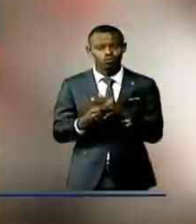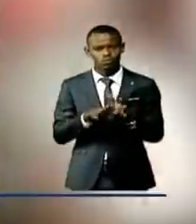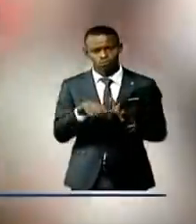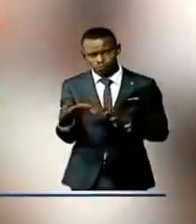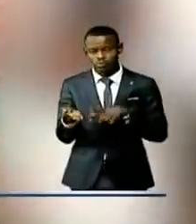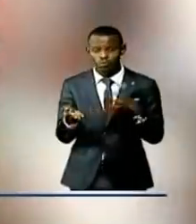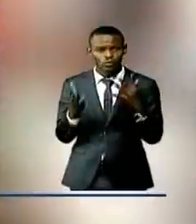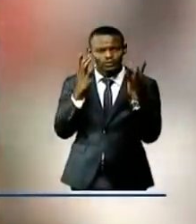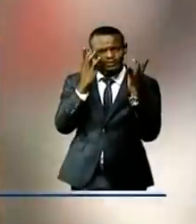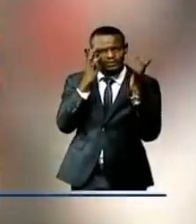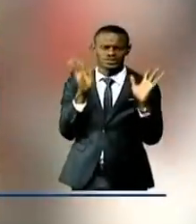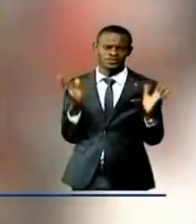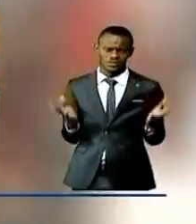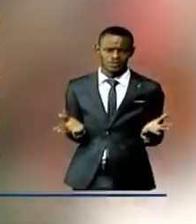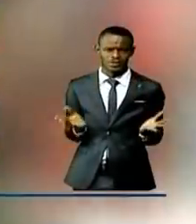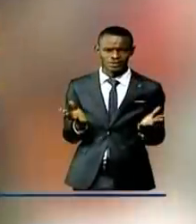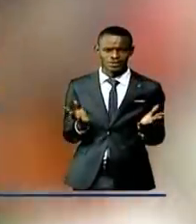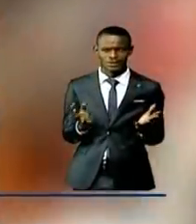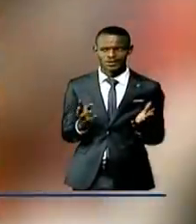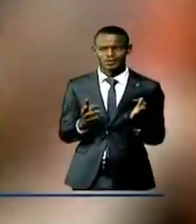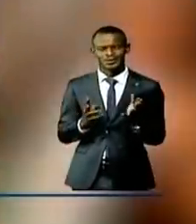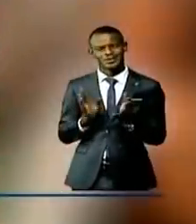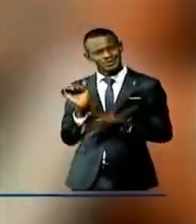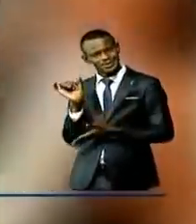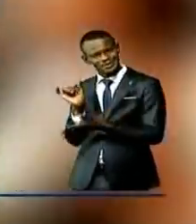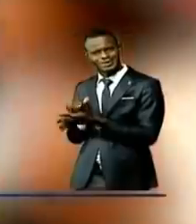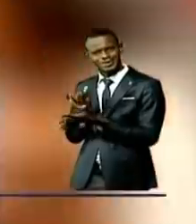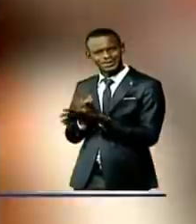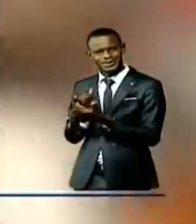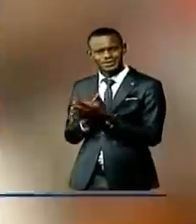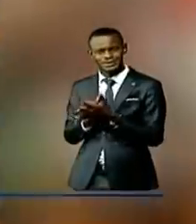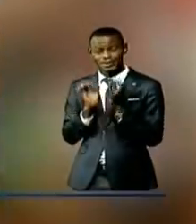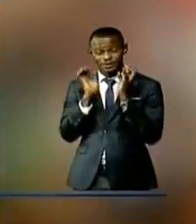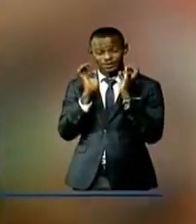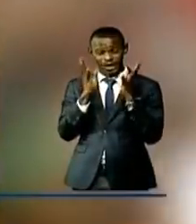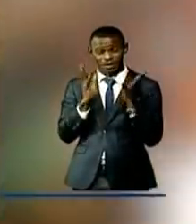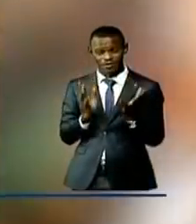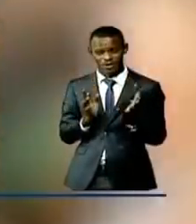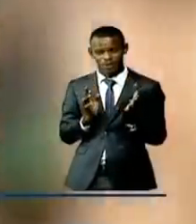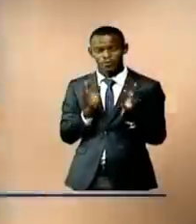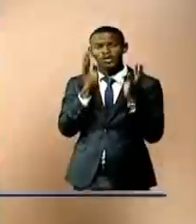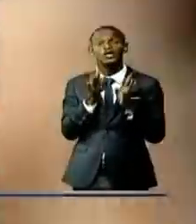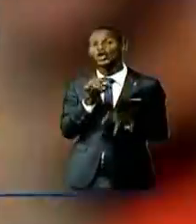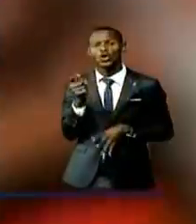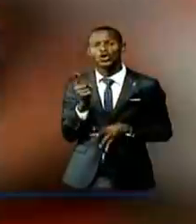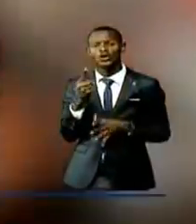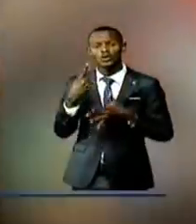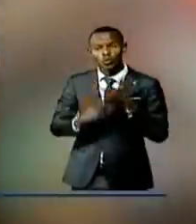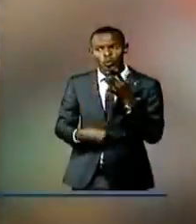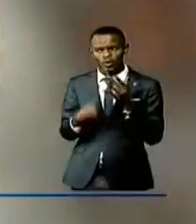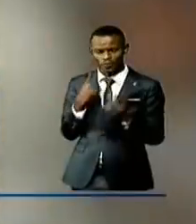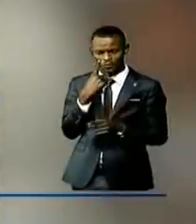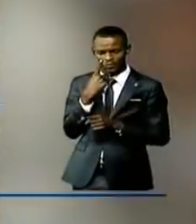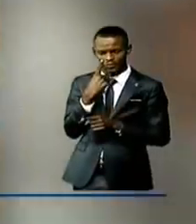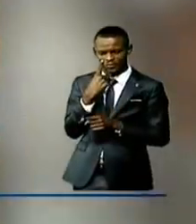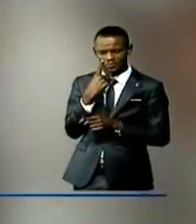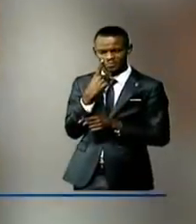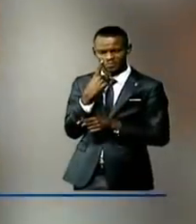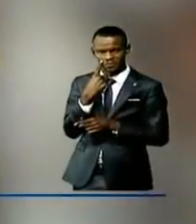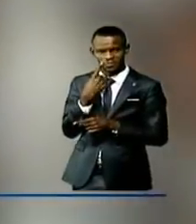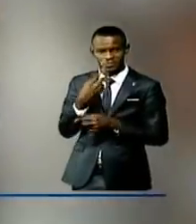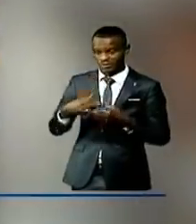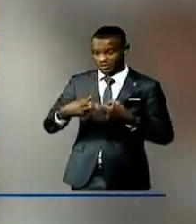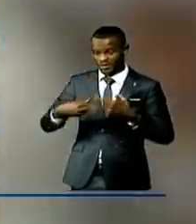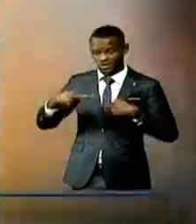bombe à retardement. Un autre danger qui plane sur ces marchés du quartier Mboudi, ces câbles électriques